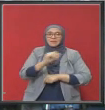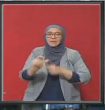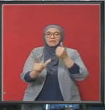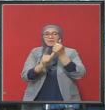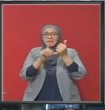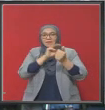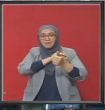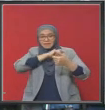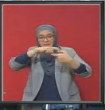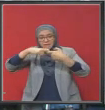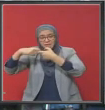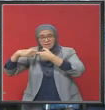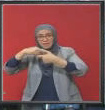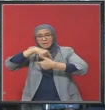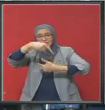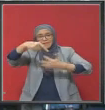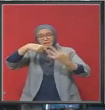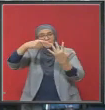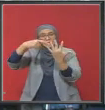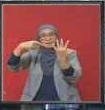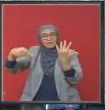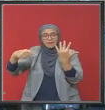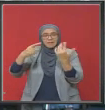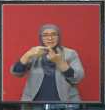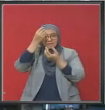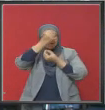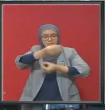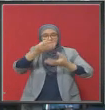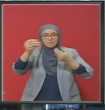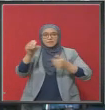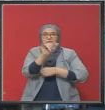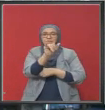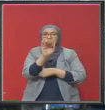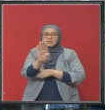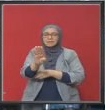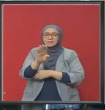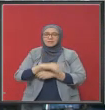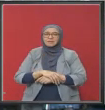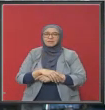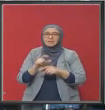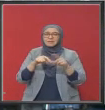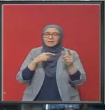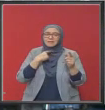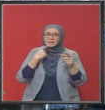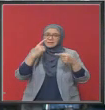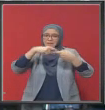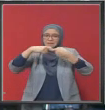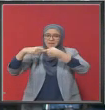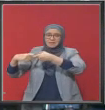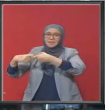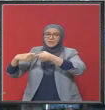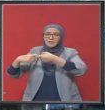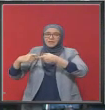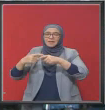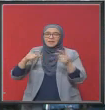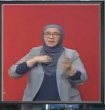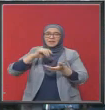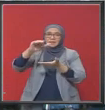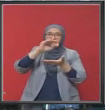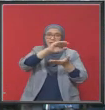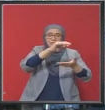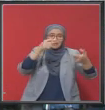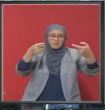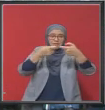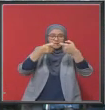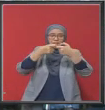yang bromometri telah nama menteri tangga batu nampaknya macam-macam bantuan